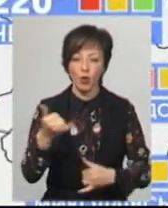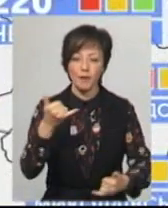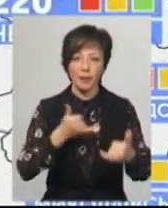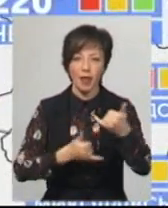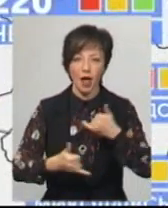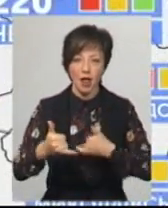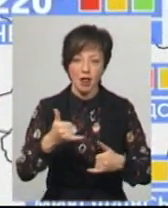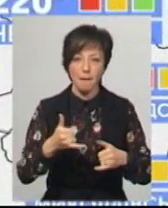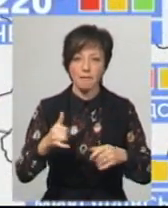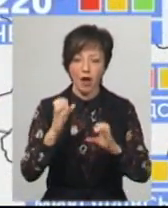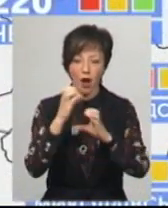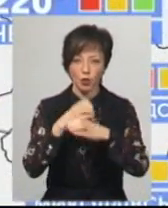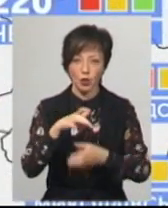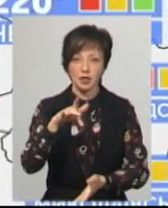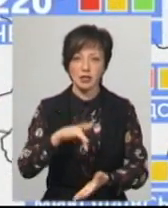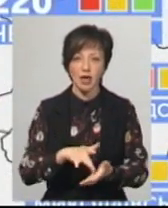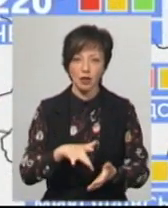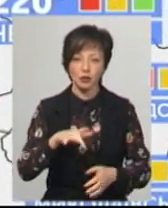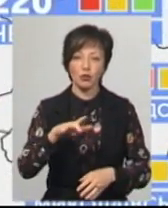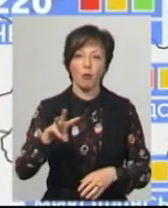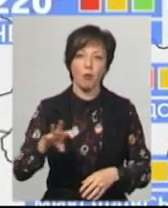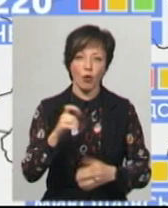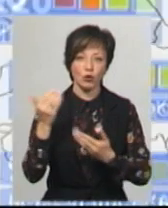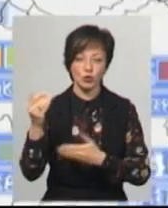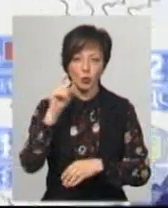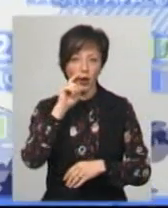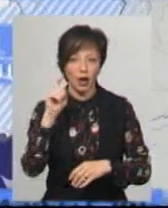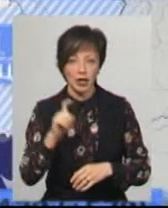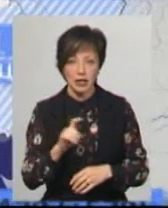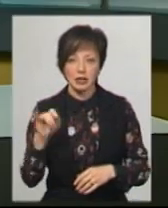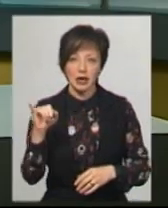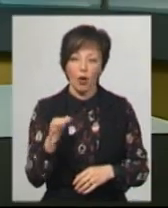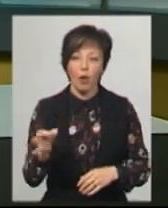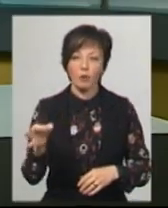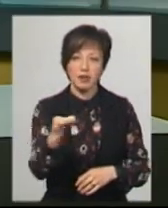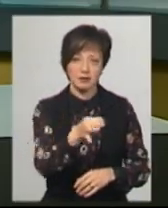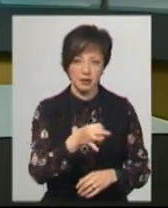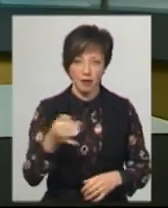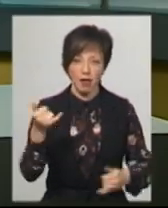вірусологічною референс-лабораторією Центру громадського здоров'я України, а також обласними лабораторіями.